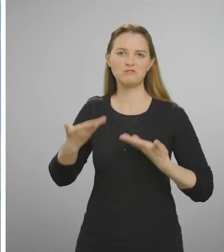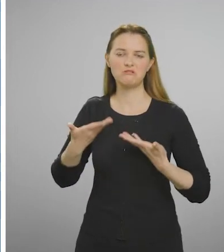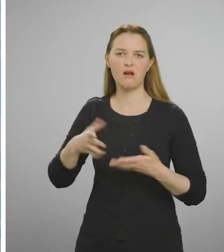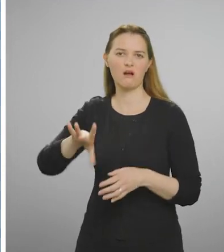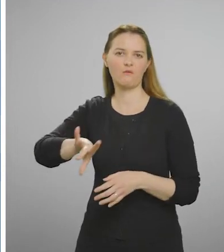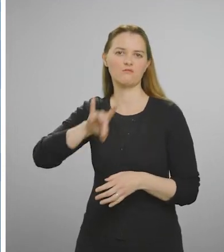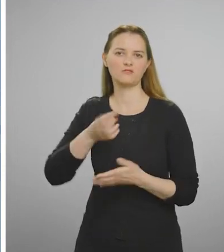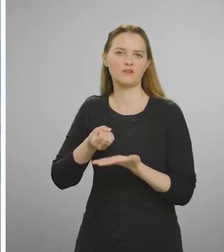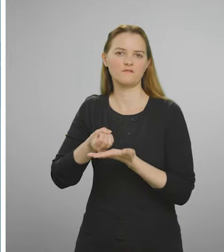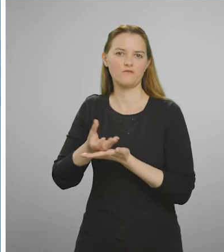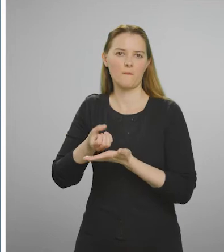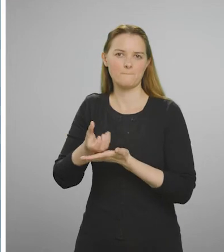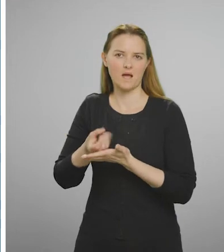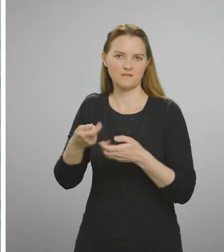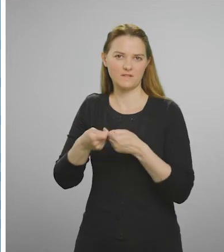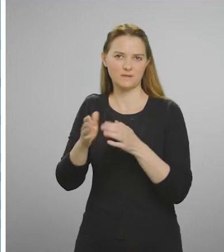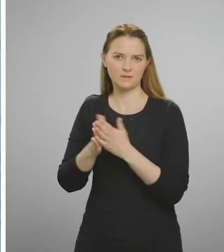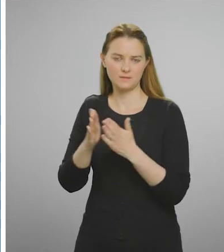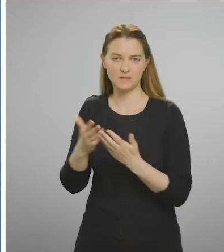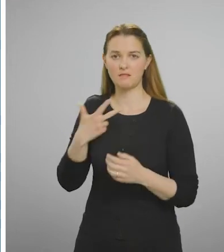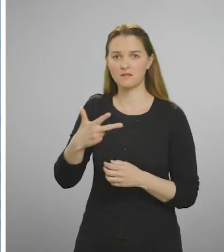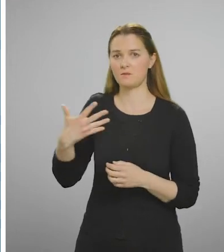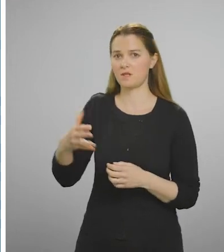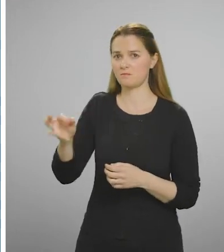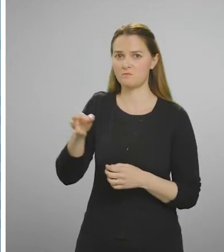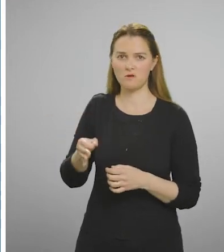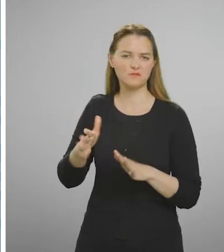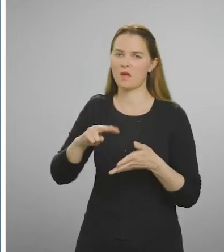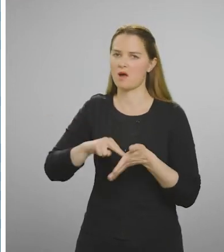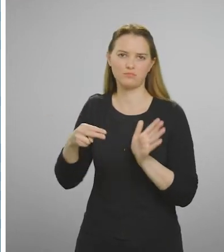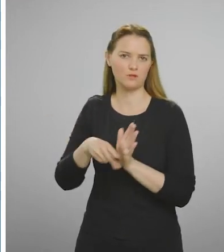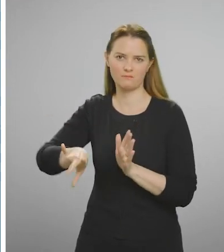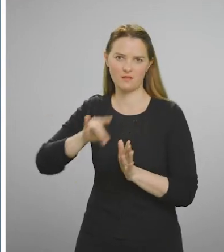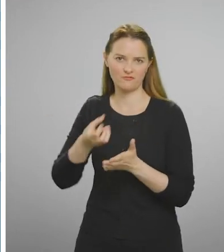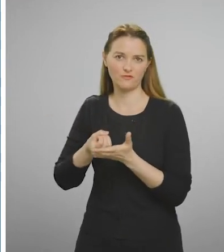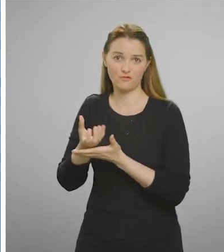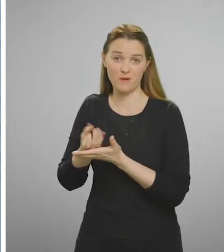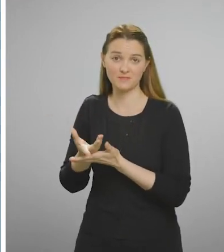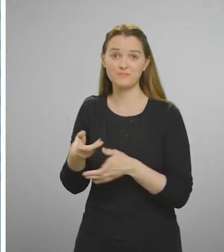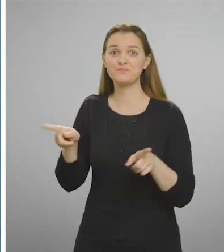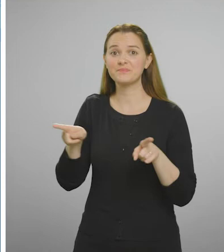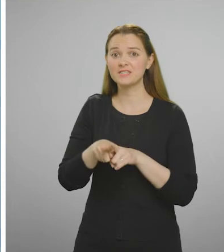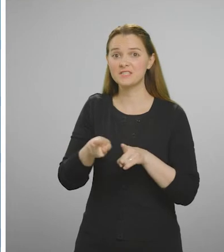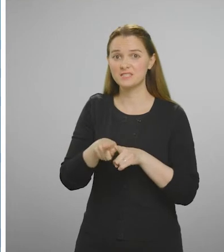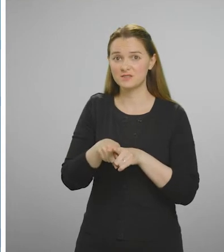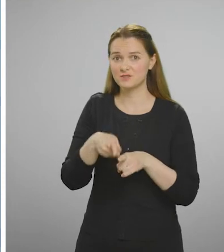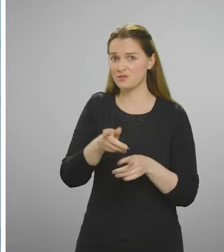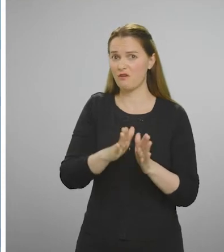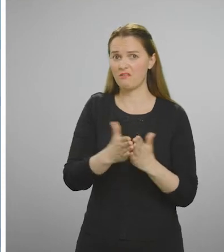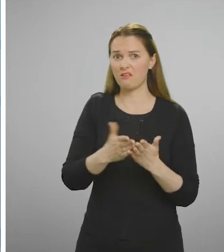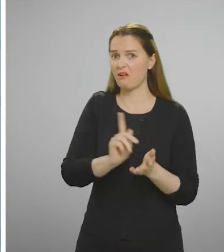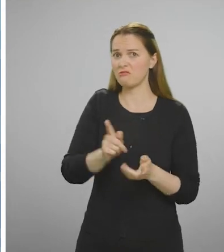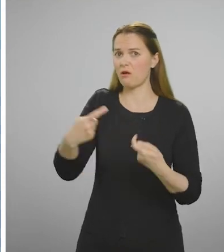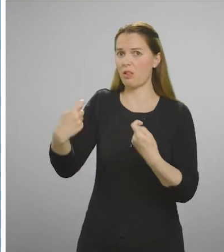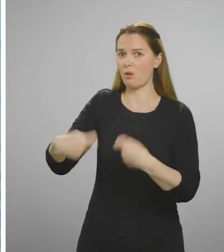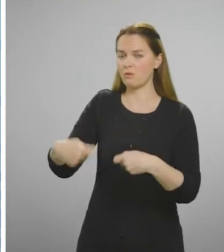do kvalitetnih informacija o knjigama, jer 35% njih nema problema s informiranjem. Također, čini se da